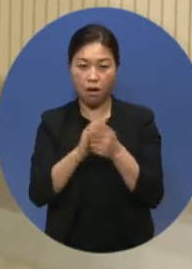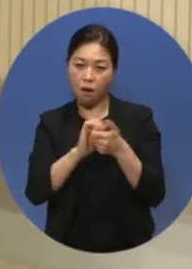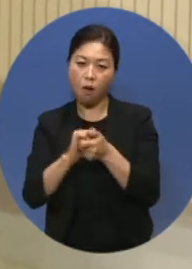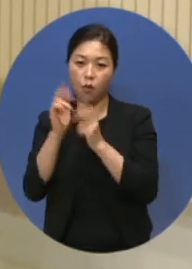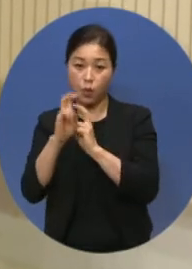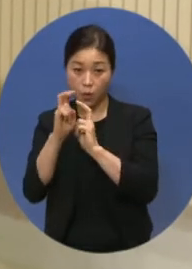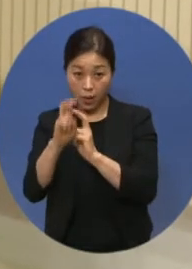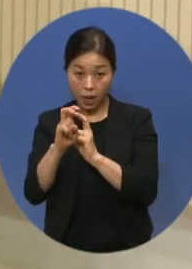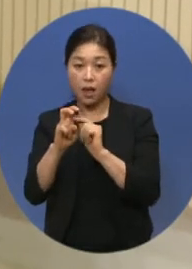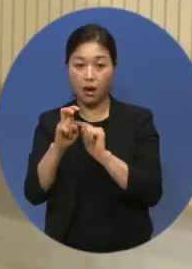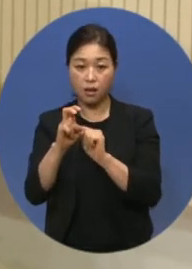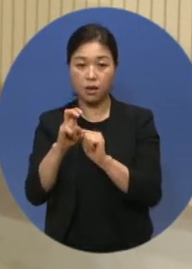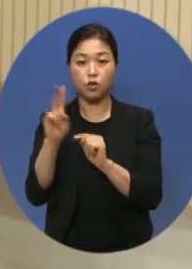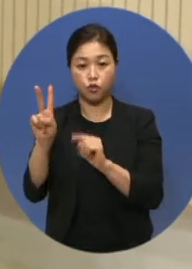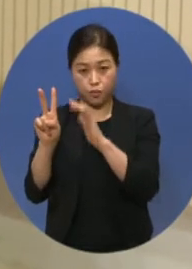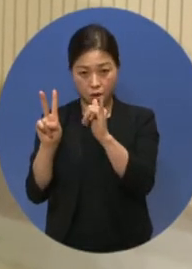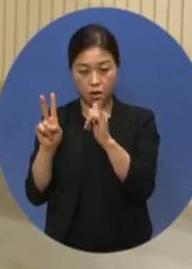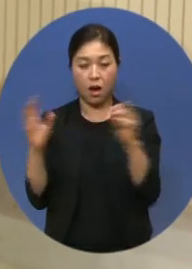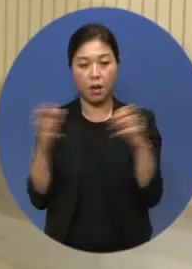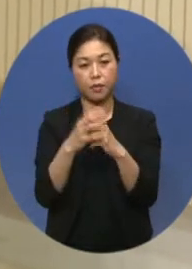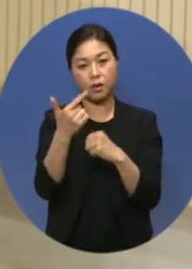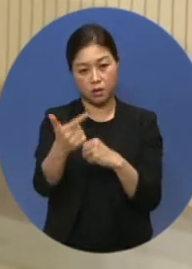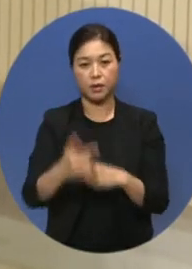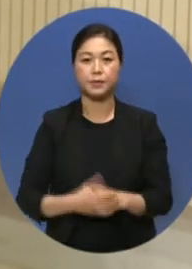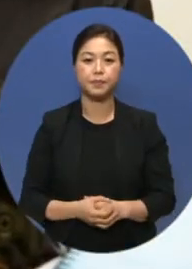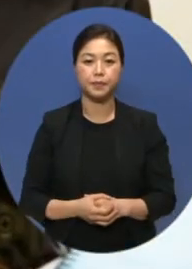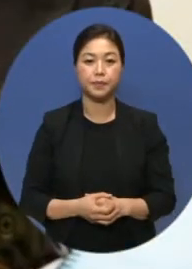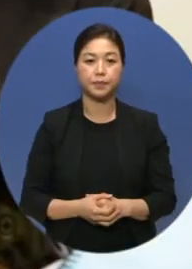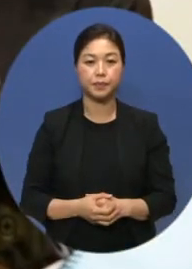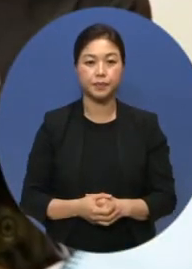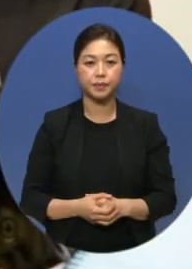이렇게 구성되어 있습니다.